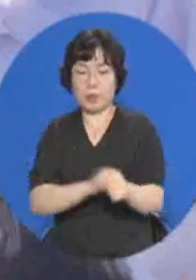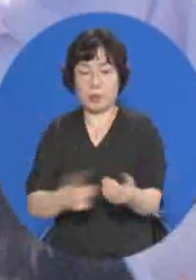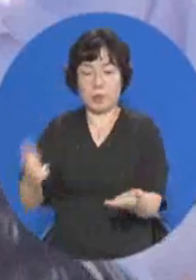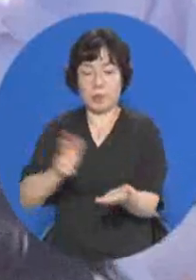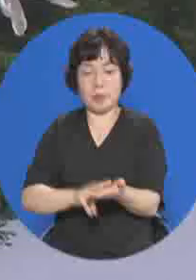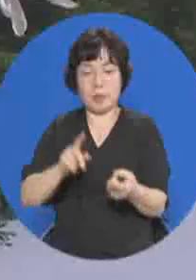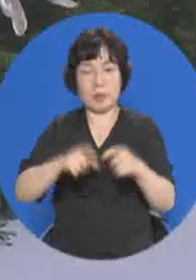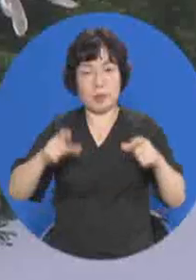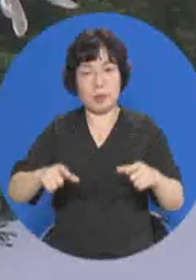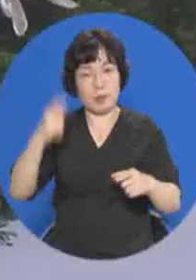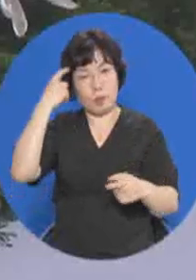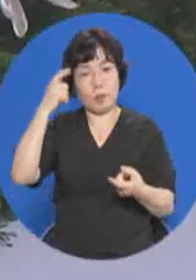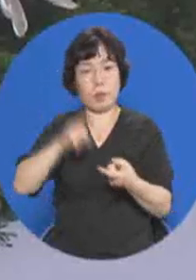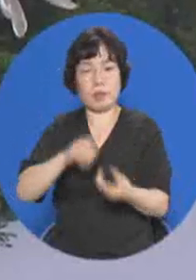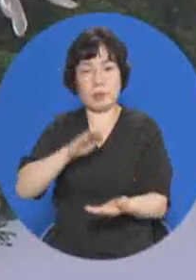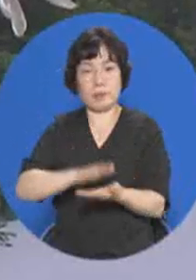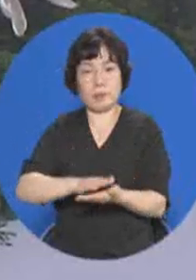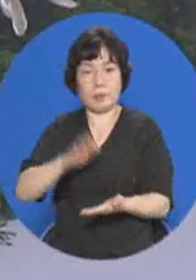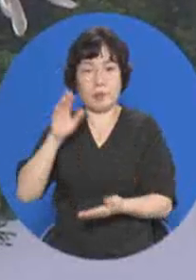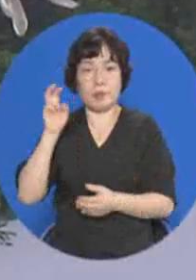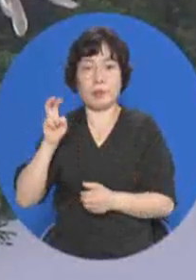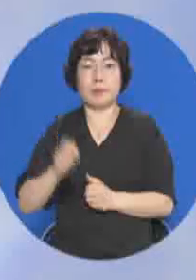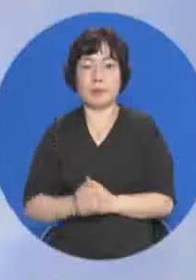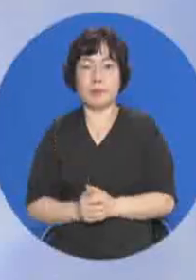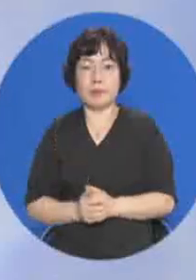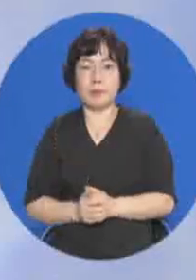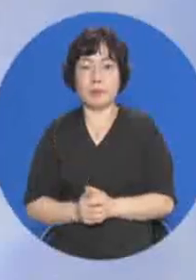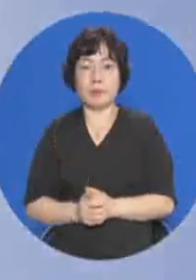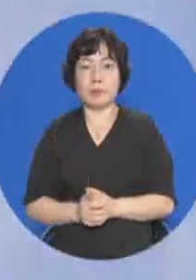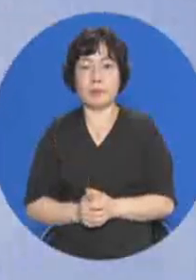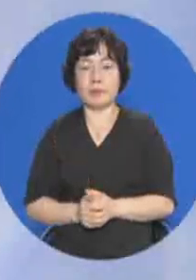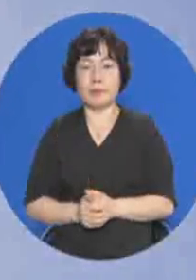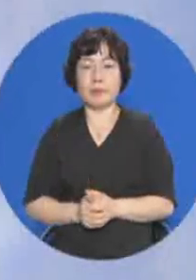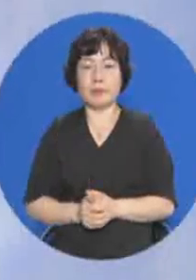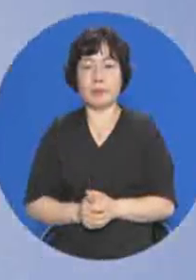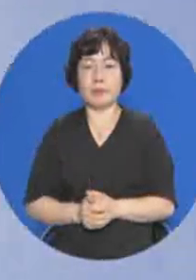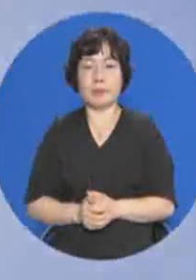대한 지역의 열기가 더욱 달아오를 것으로 보입니다. MBC 뉴스 문형철입니다.